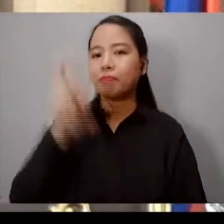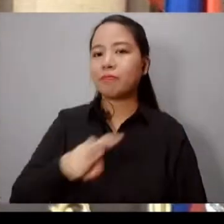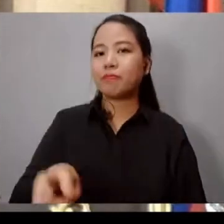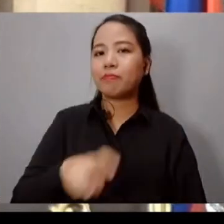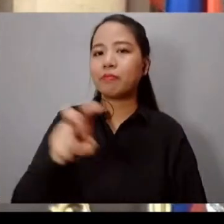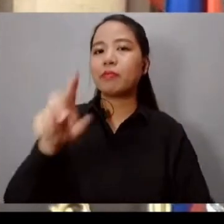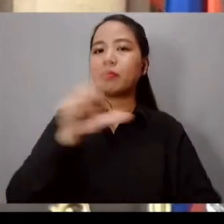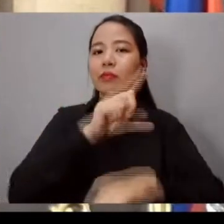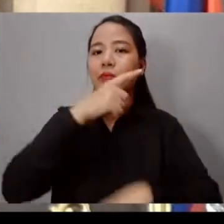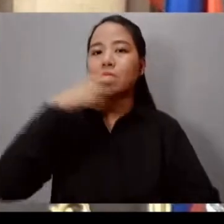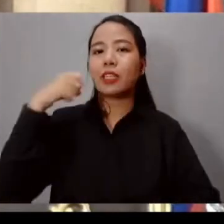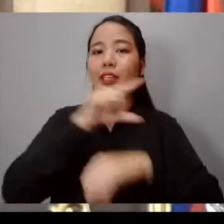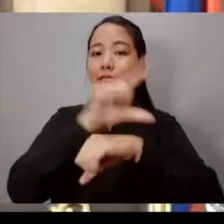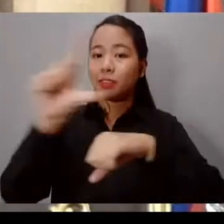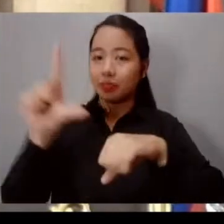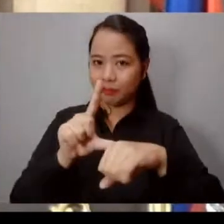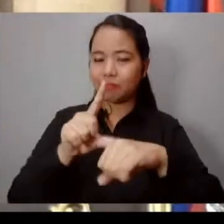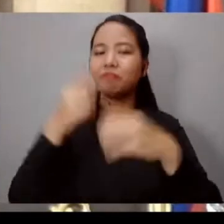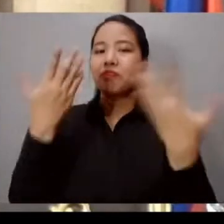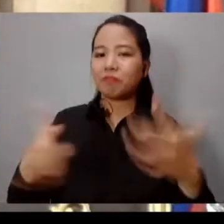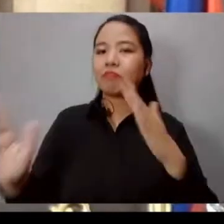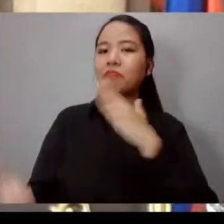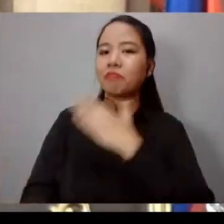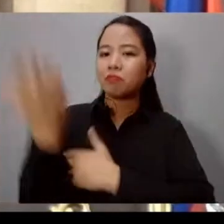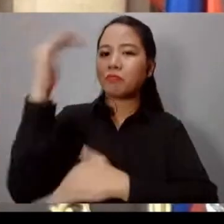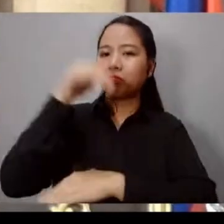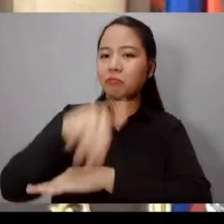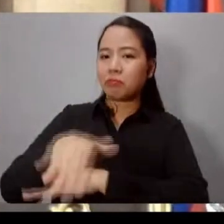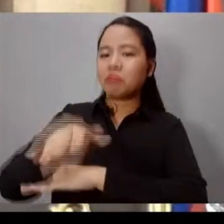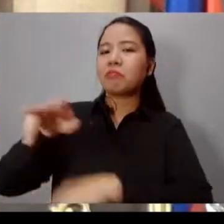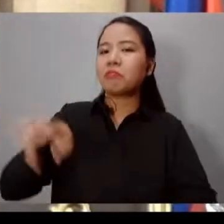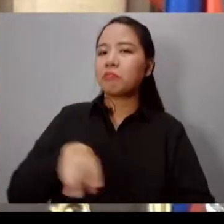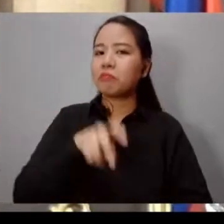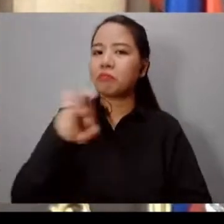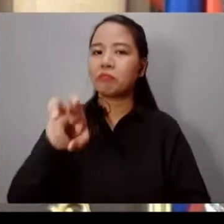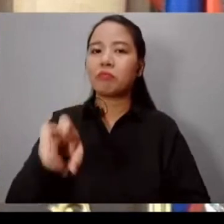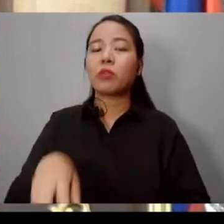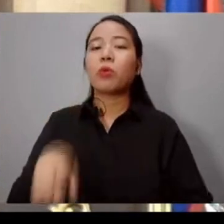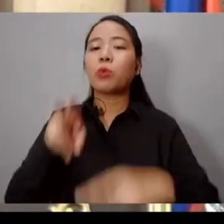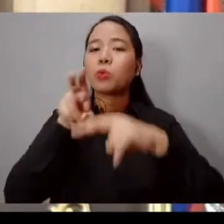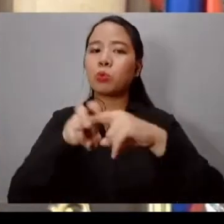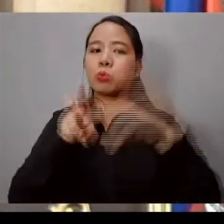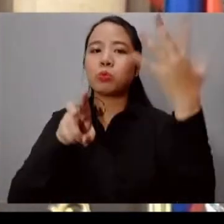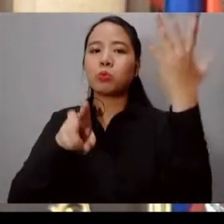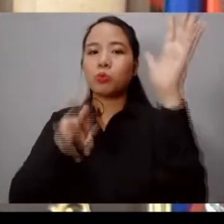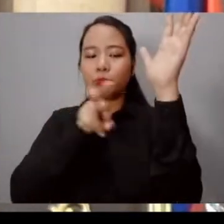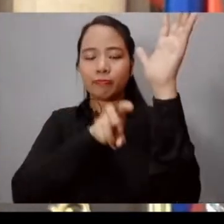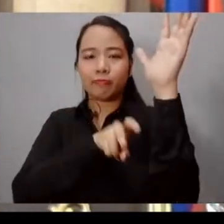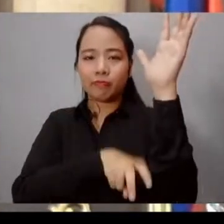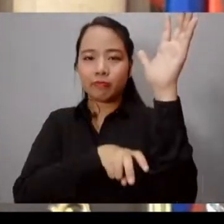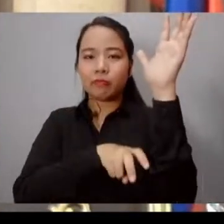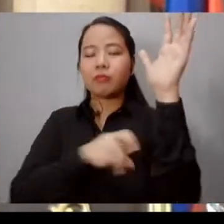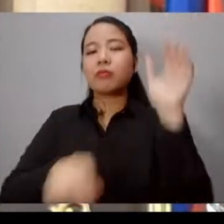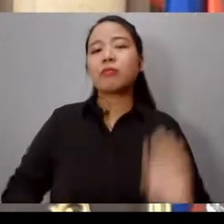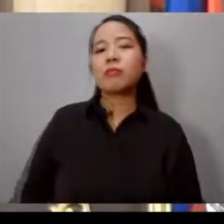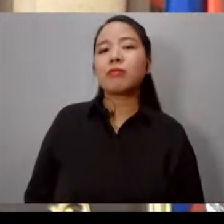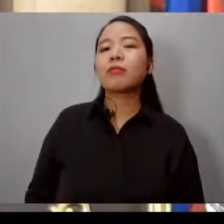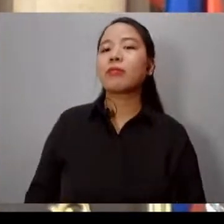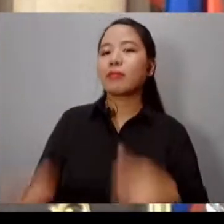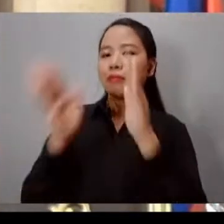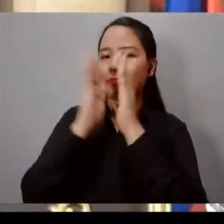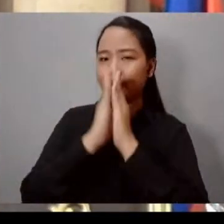maghapong paglalakad, ay naupo siya sa ilalim ng isang puno ng retama at nanalangin ng